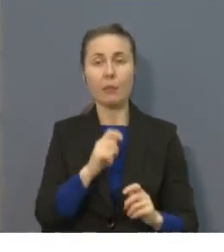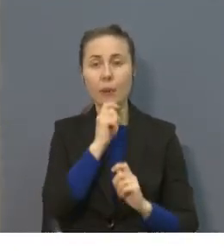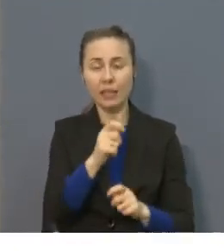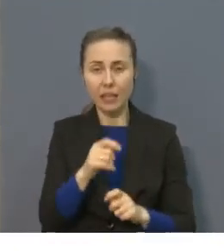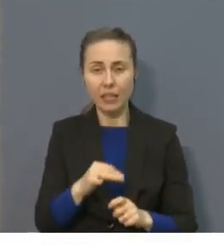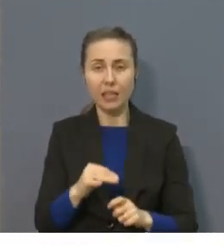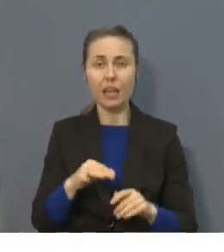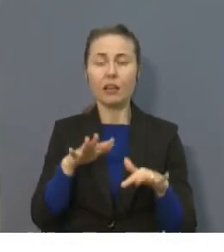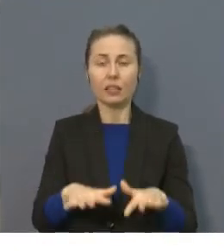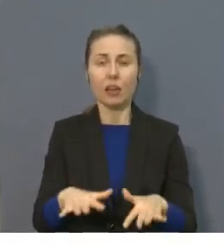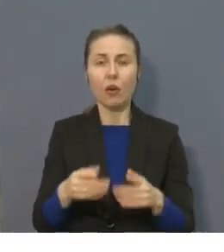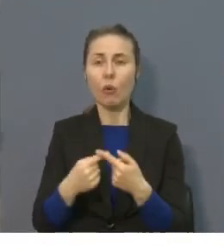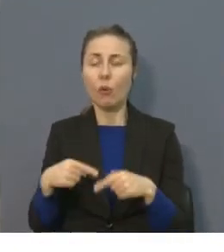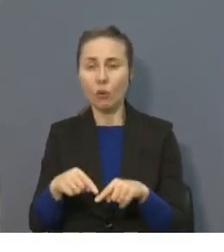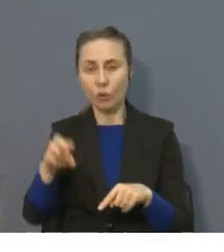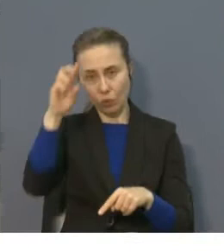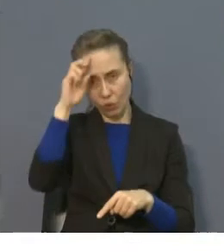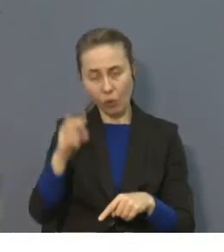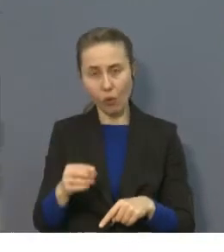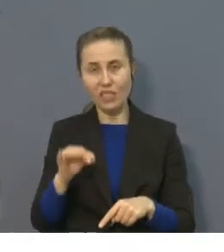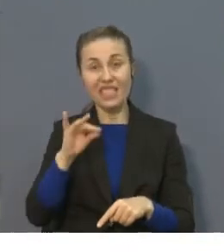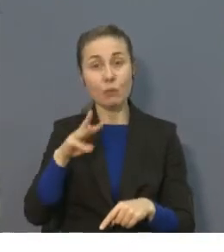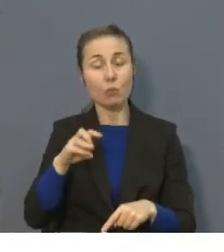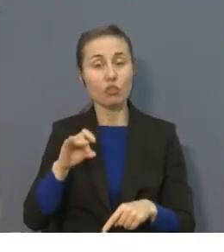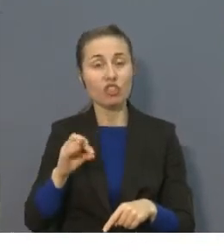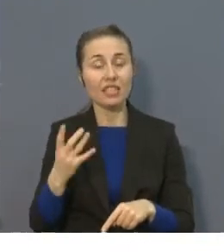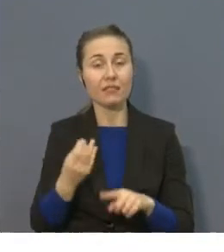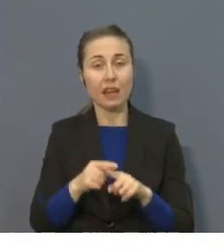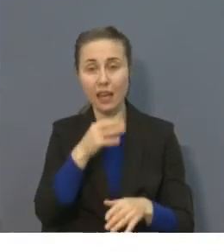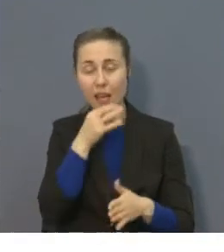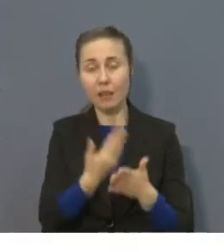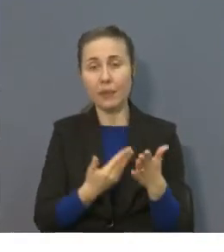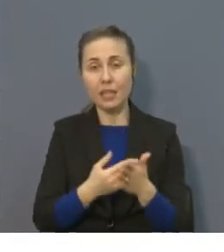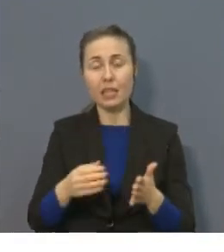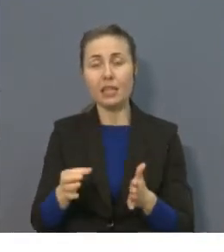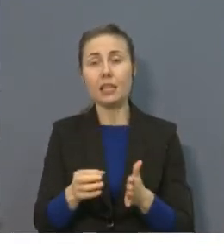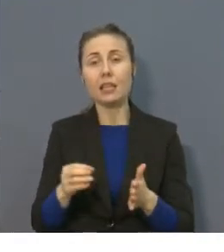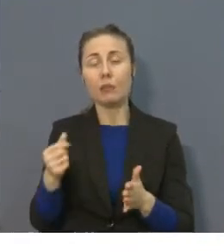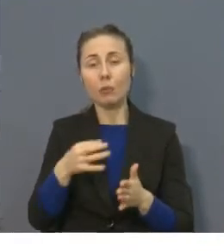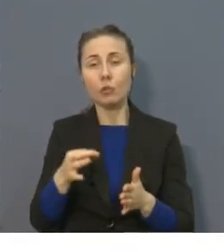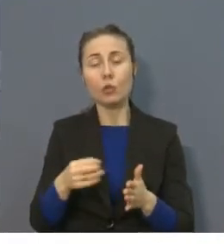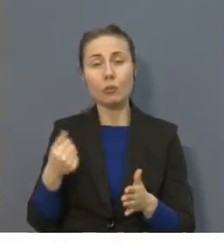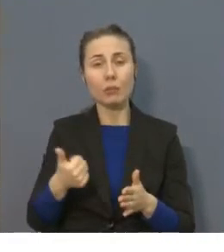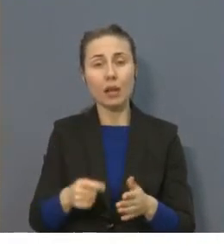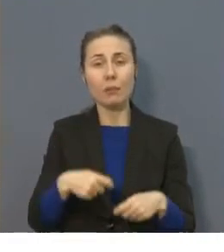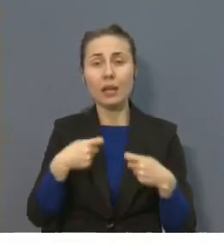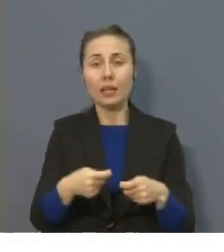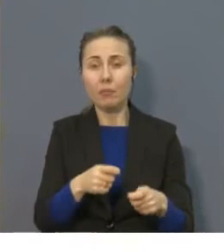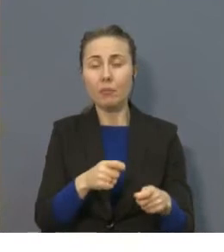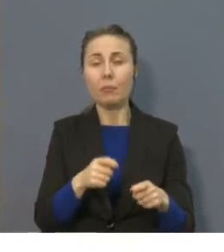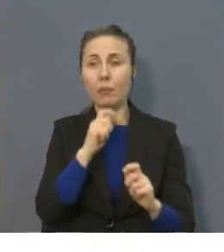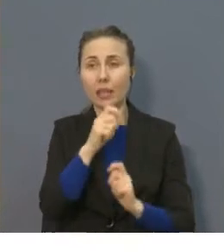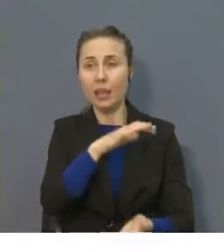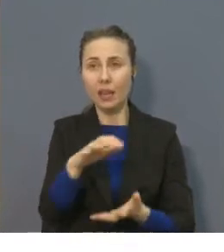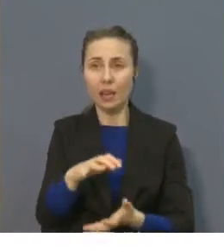Облыстық мемлекеттік мүлік және жекешелендіру департаментінде түсіндірілгендей, сыйлықтарды мемлекет пайдасына беру тәртібі қарастырылған. Сыйлықтарды